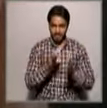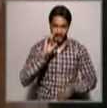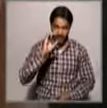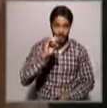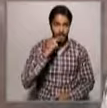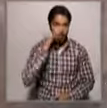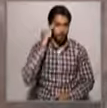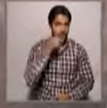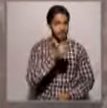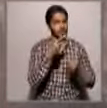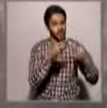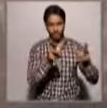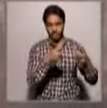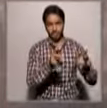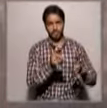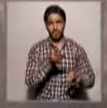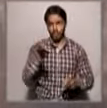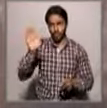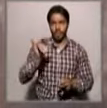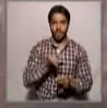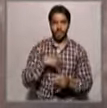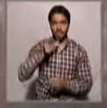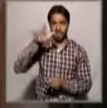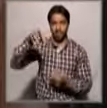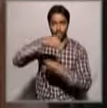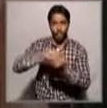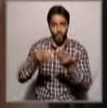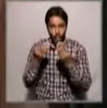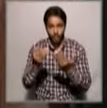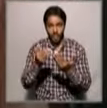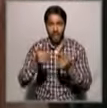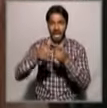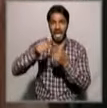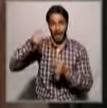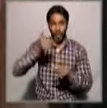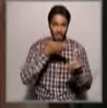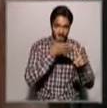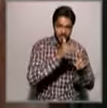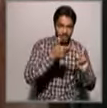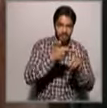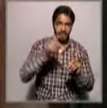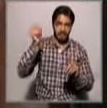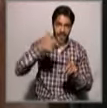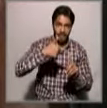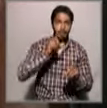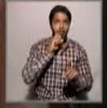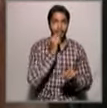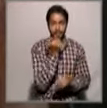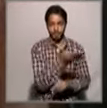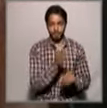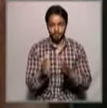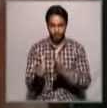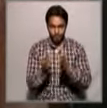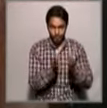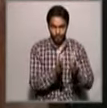يجوز هذا وإن كان الأولى أن تفعل لأمها مرة أخرى. عظيم. في سائل يسأل ويقول الكثير من الناس يسألون